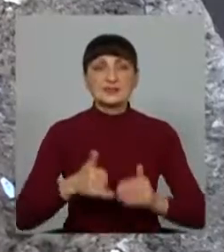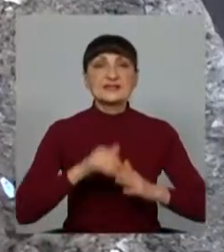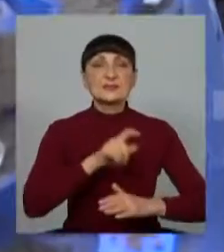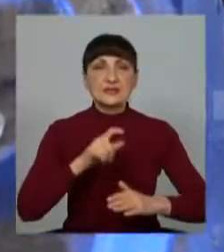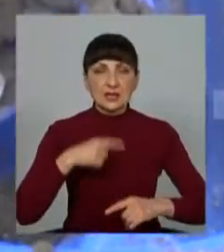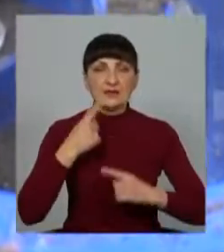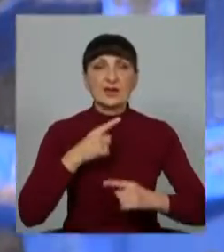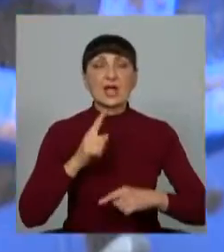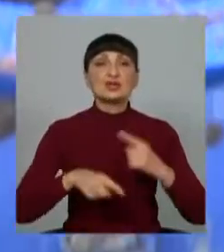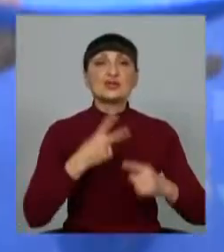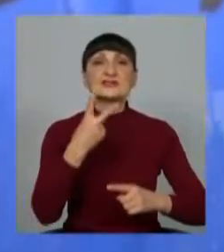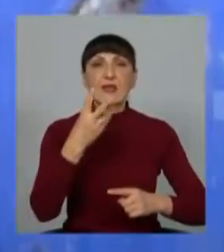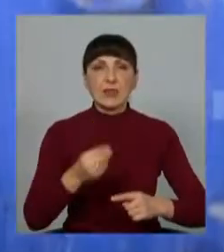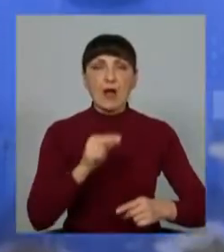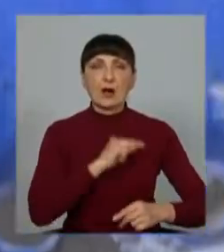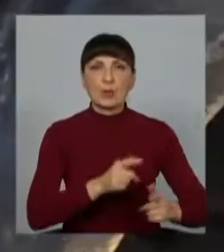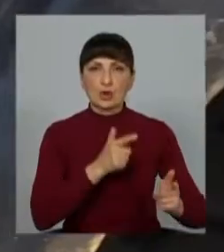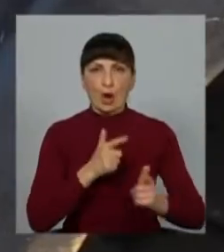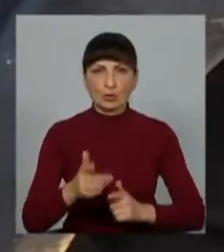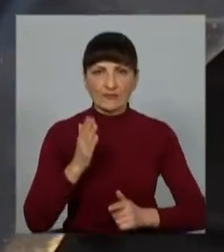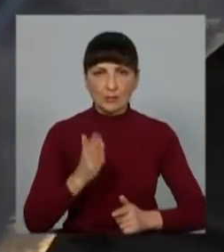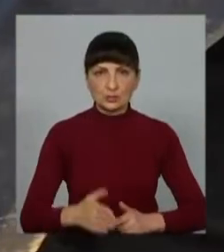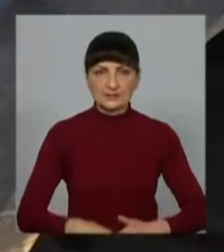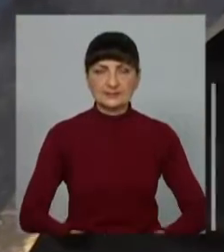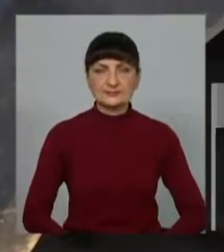специалисты обещают, что через пару дней работы будут завершены.